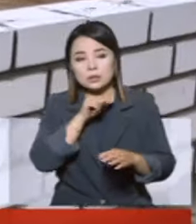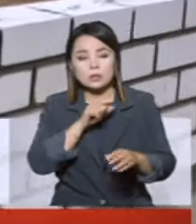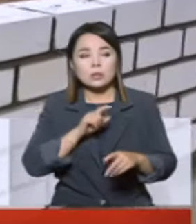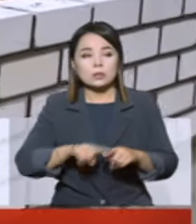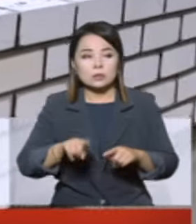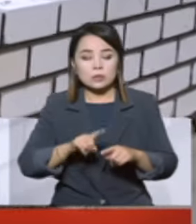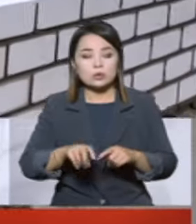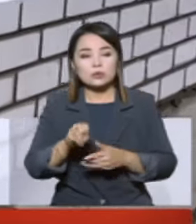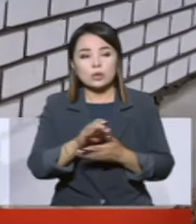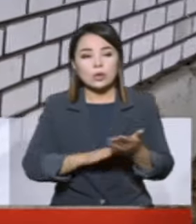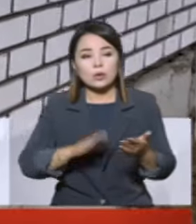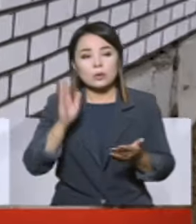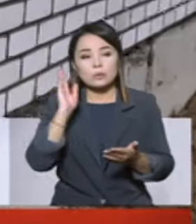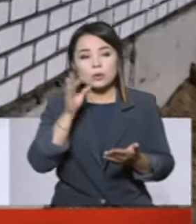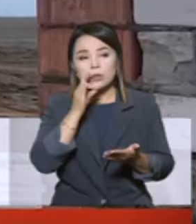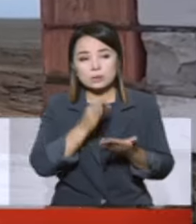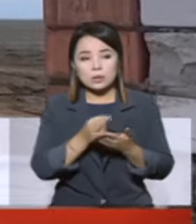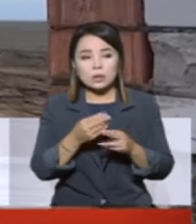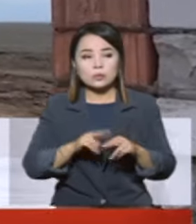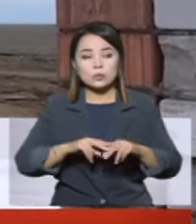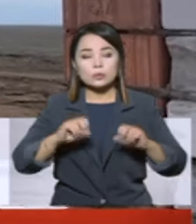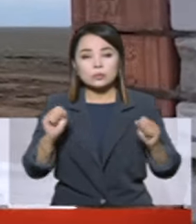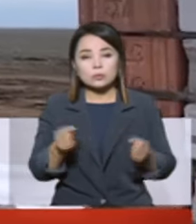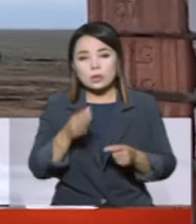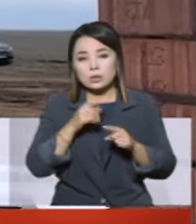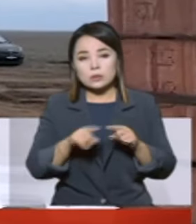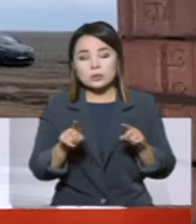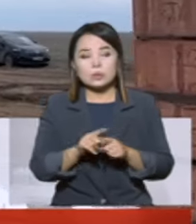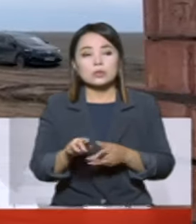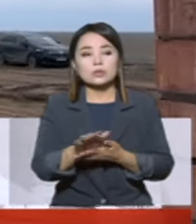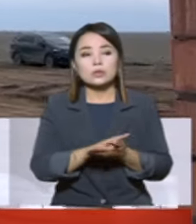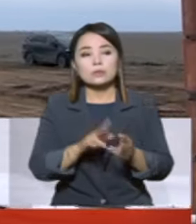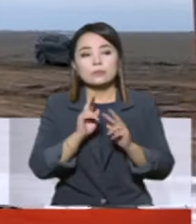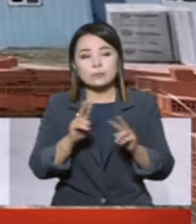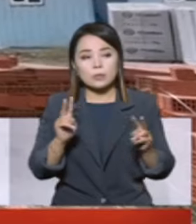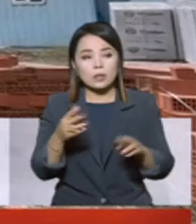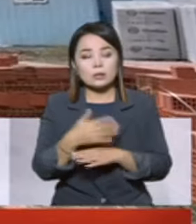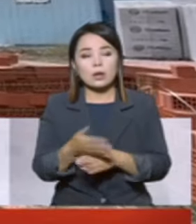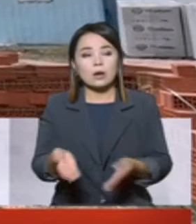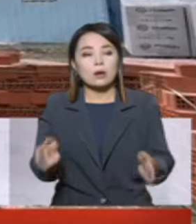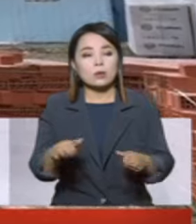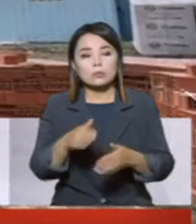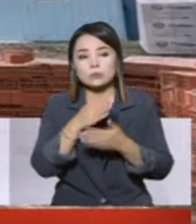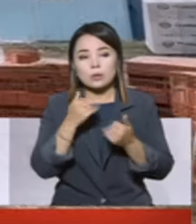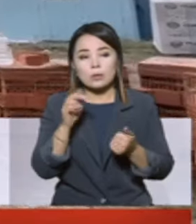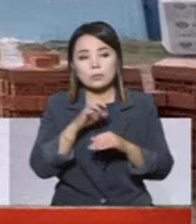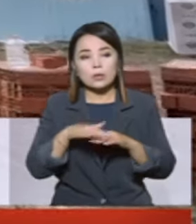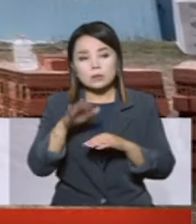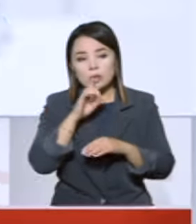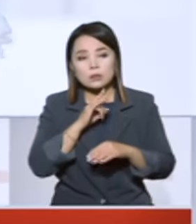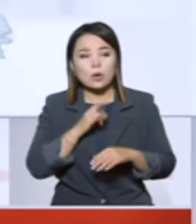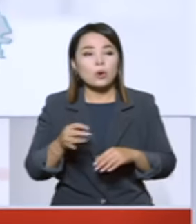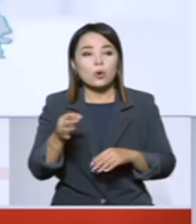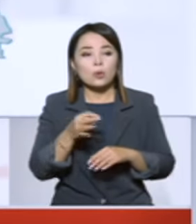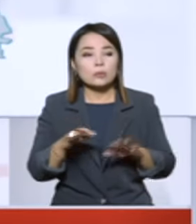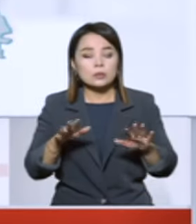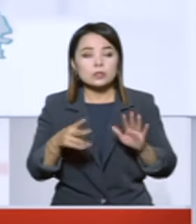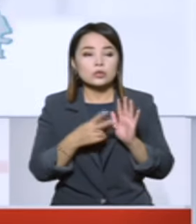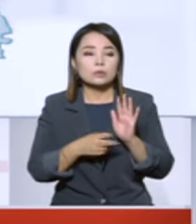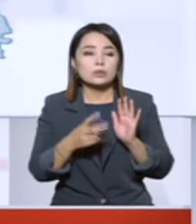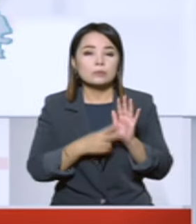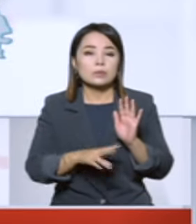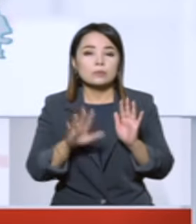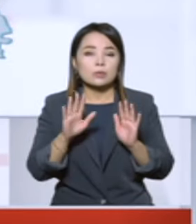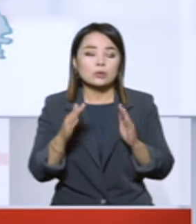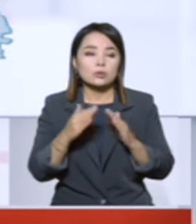дейін жалғасуы мүмкін. Суық түскен уақытта ешкім далада қалмақ емес. Дәл қазір Батыс Қазақстан облысында